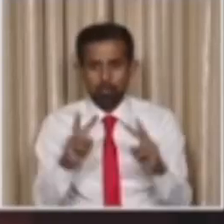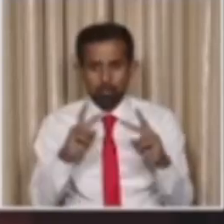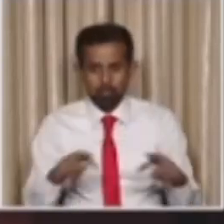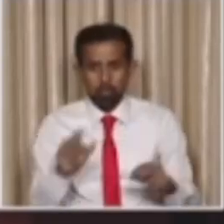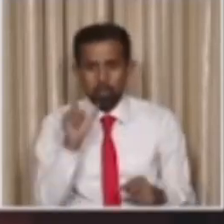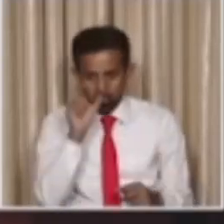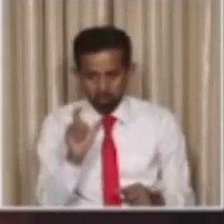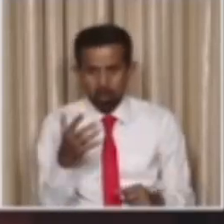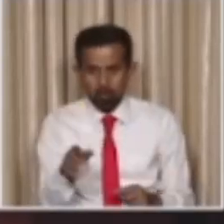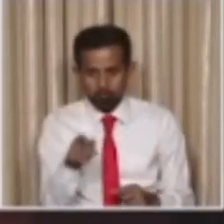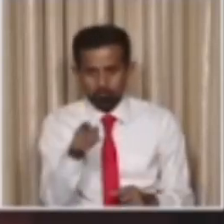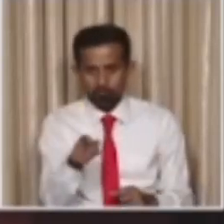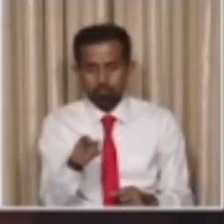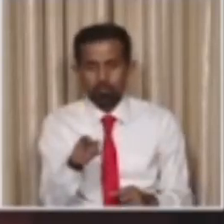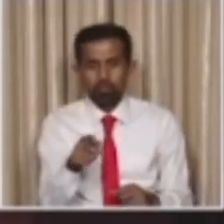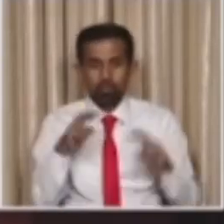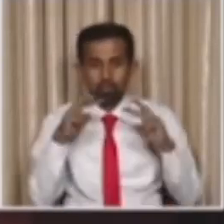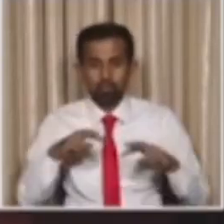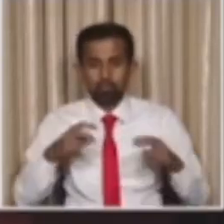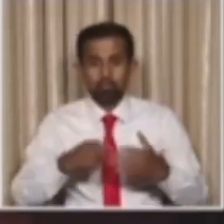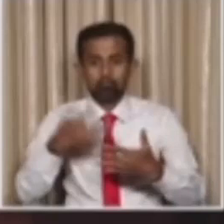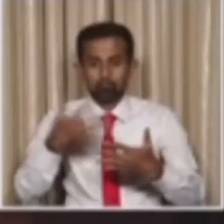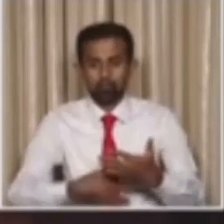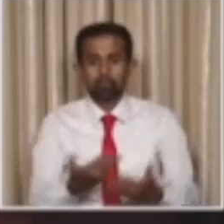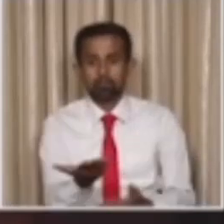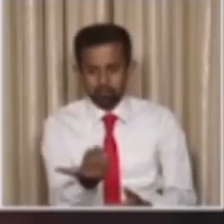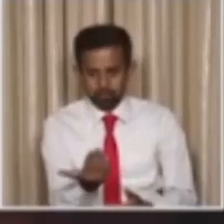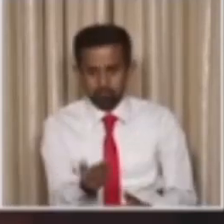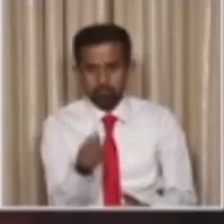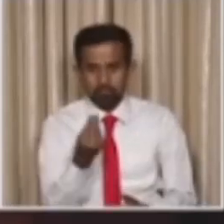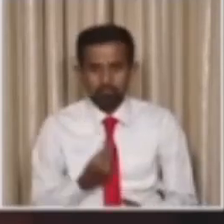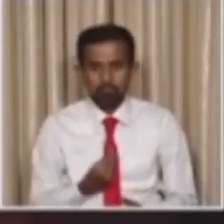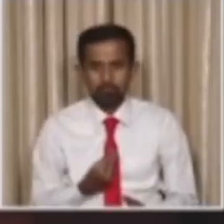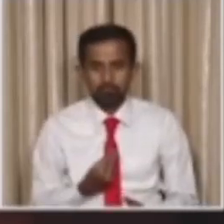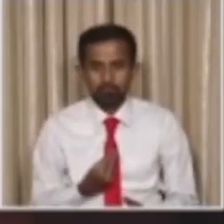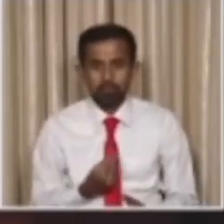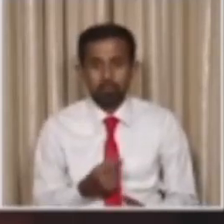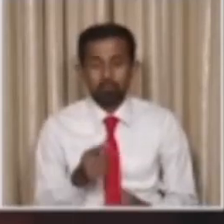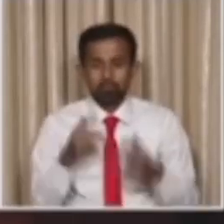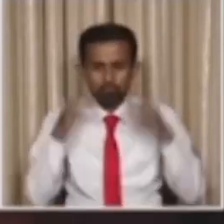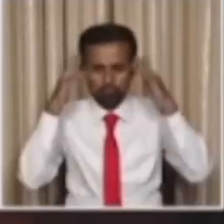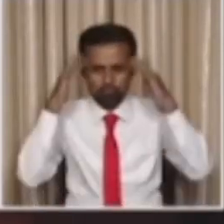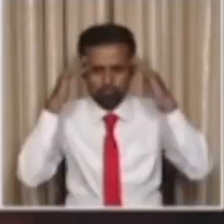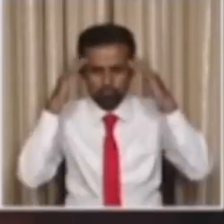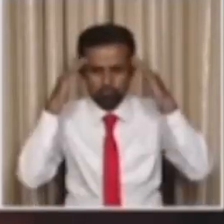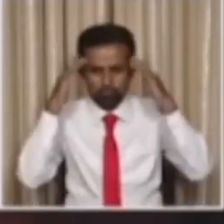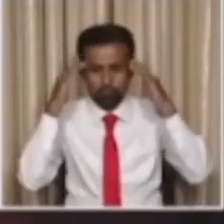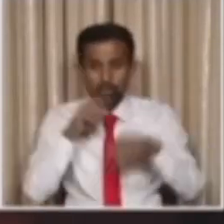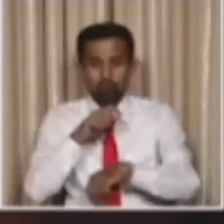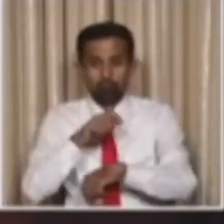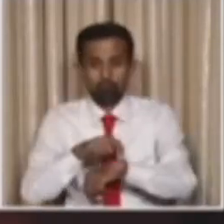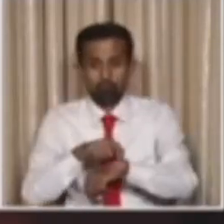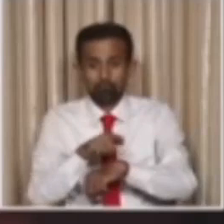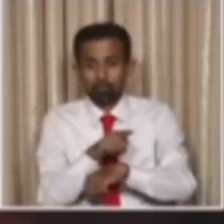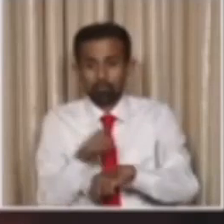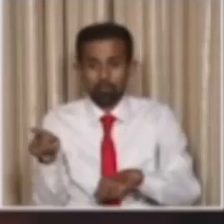කර ඇත. එසේනම් මෙම අධ්‍යයන වාර්තාව සභාගත කරන්නේද? සැලකිය යුතු වර්ෂාපතනයක් හිමිවන කාල